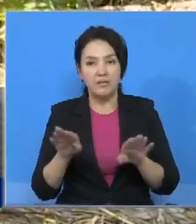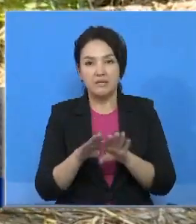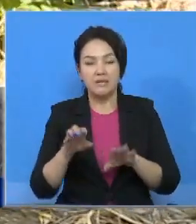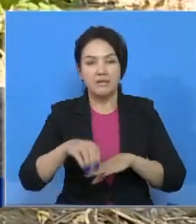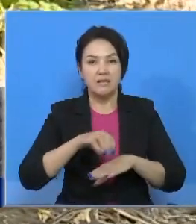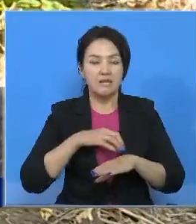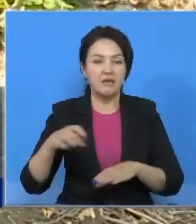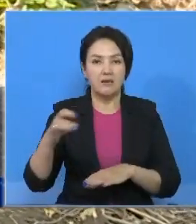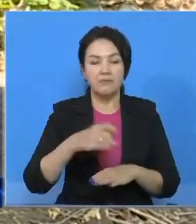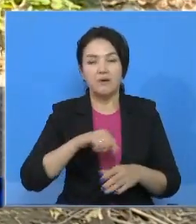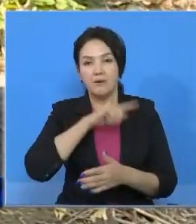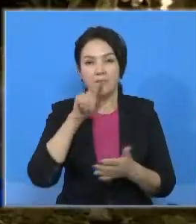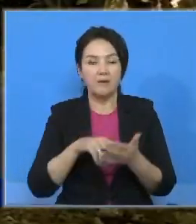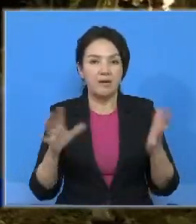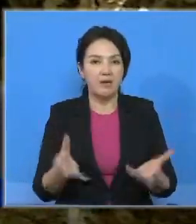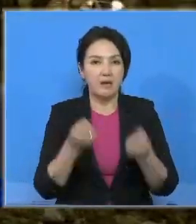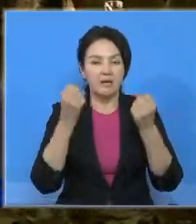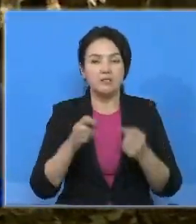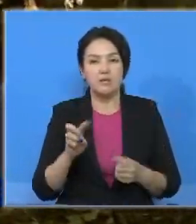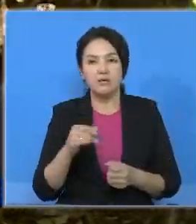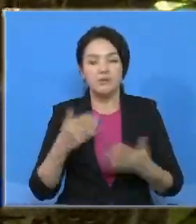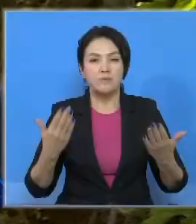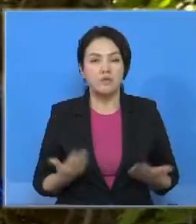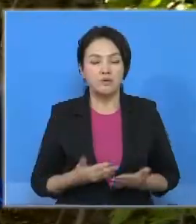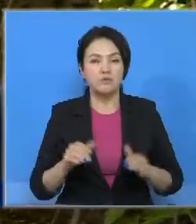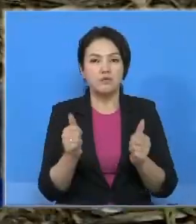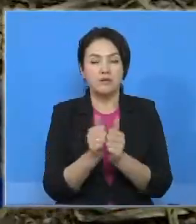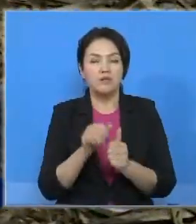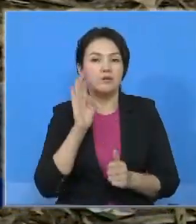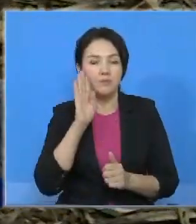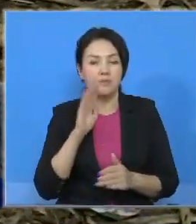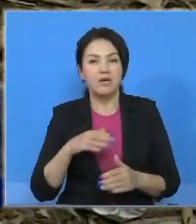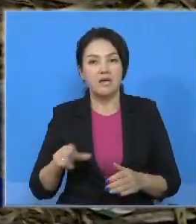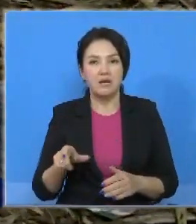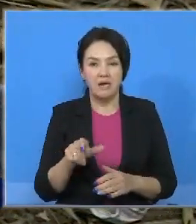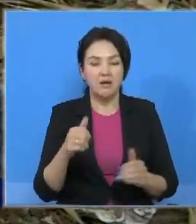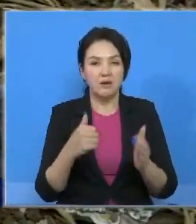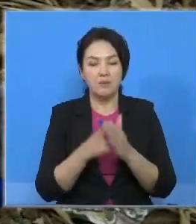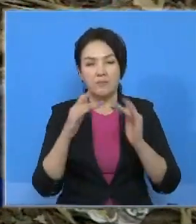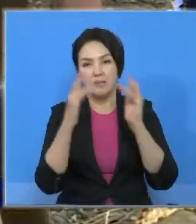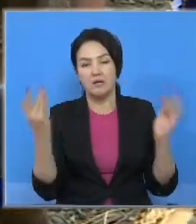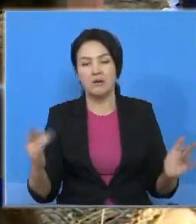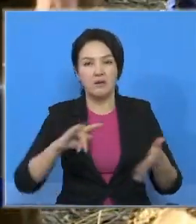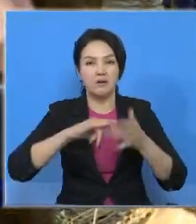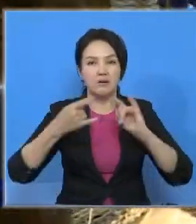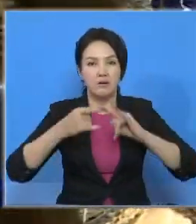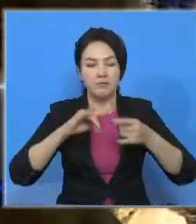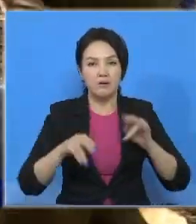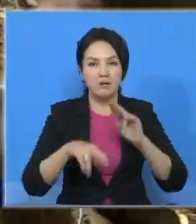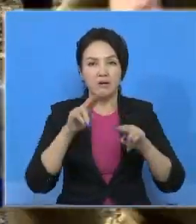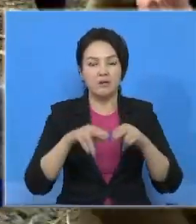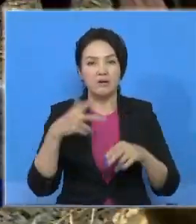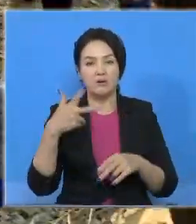глава региона поднял вопрос организации досуга жителей у воды. Так, на реке Илек от моста до района Кирпичного планируется